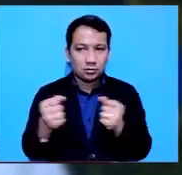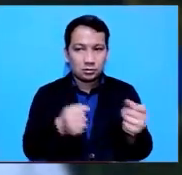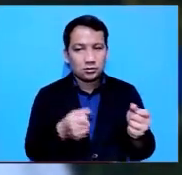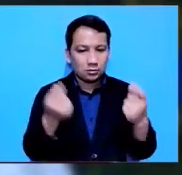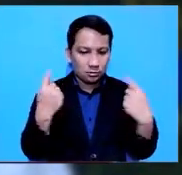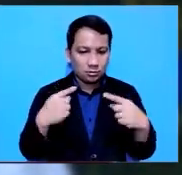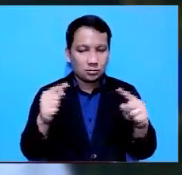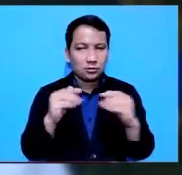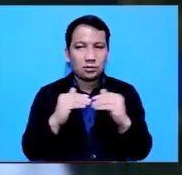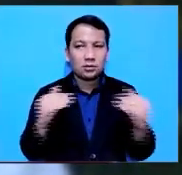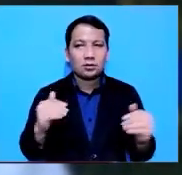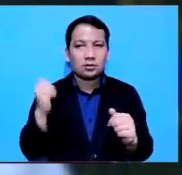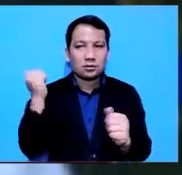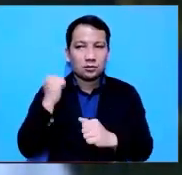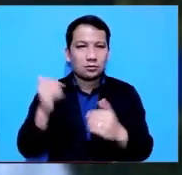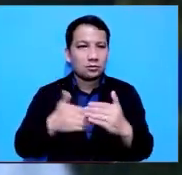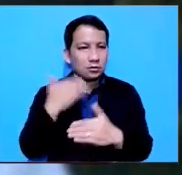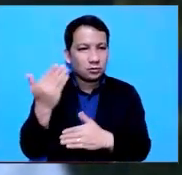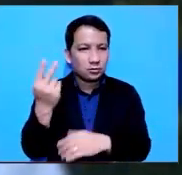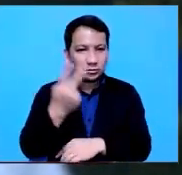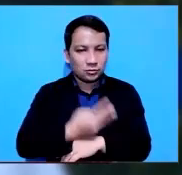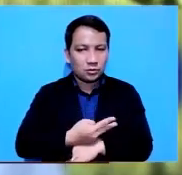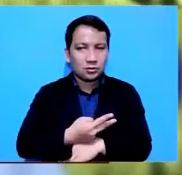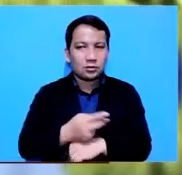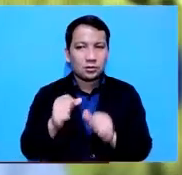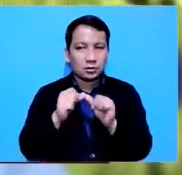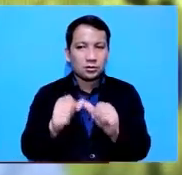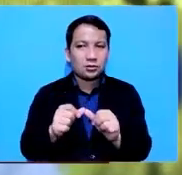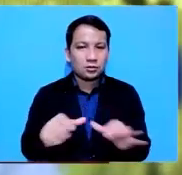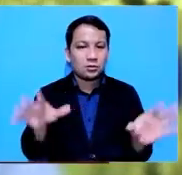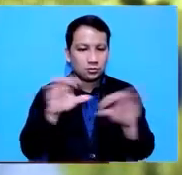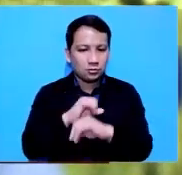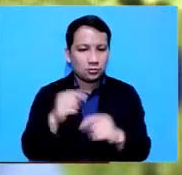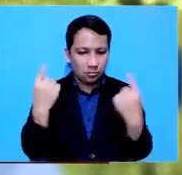and hopefully in the next 2 years, we will have total victory.